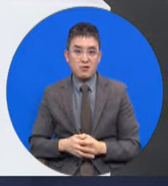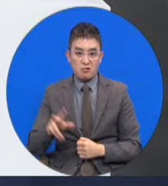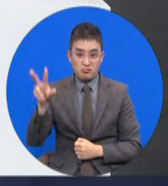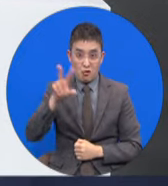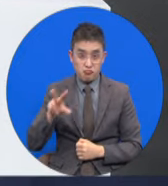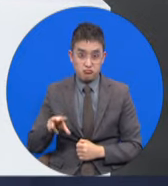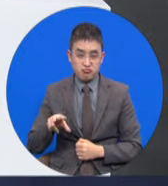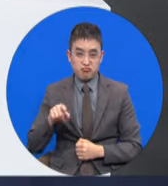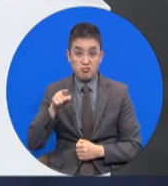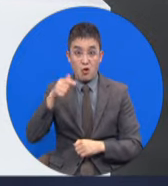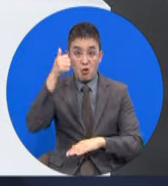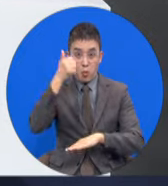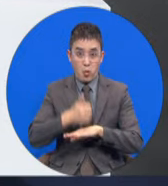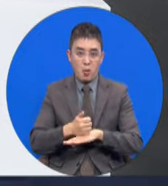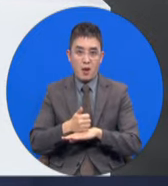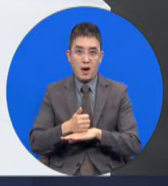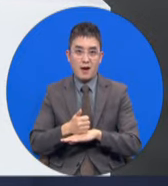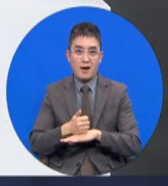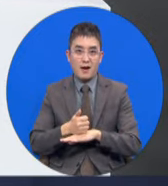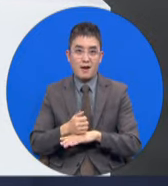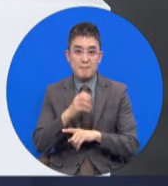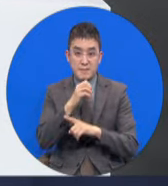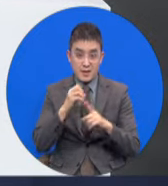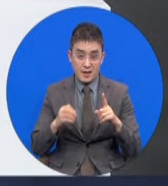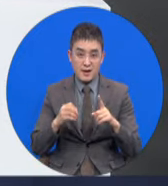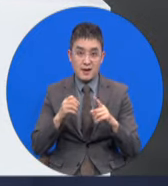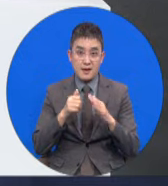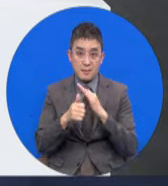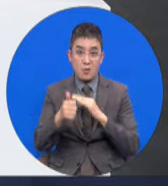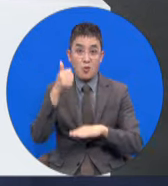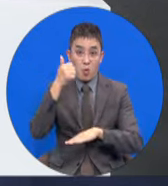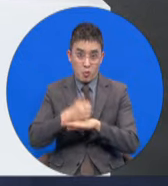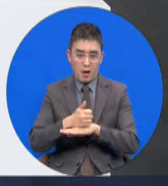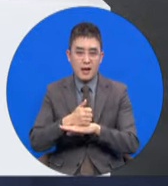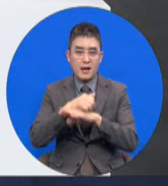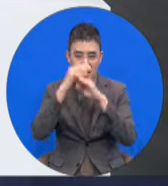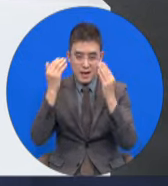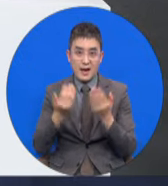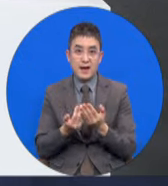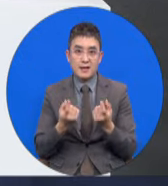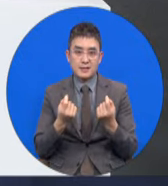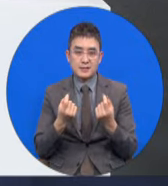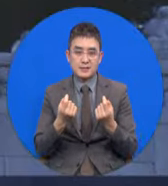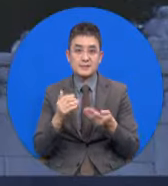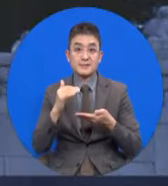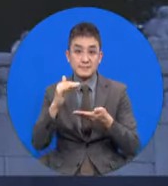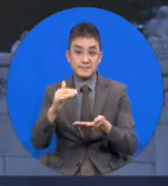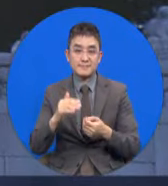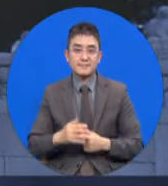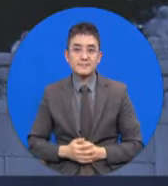전국의 투표 결과, 최종 결과, 비례 최종 결과까지 저희가 돌직구쇼에서 모두 다 전해드리겠습니다.